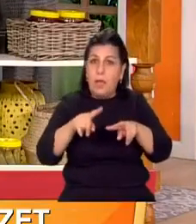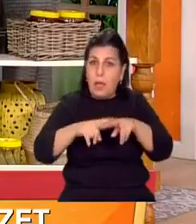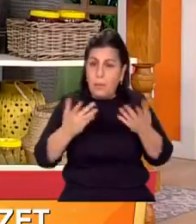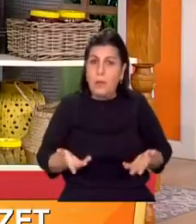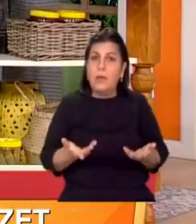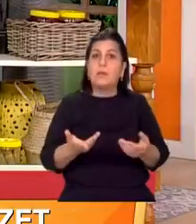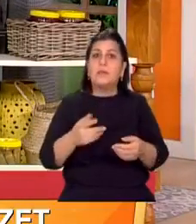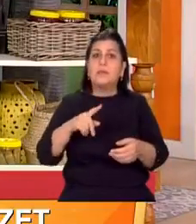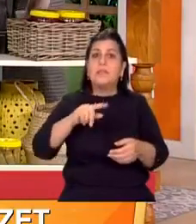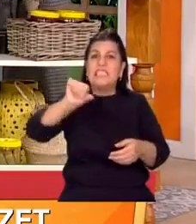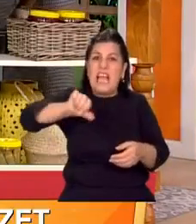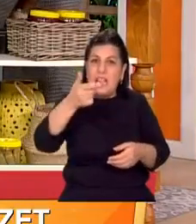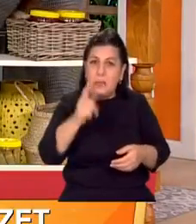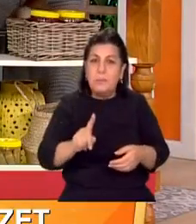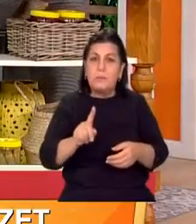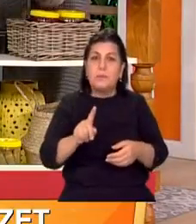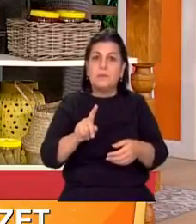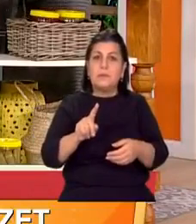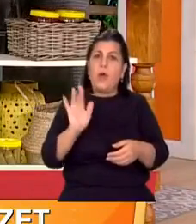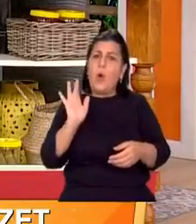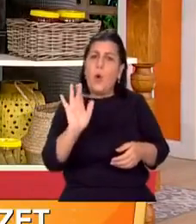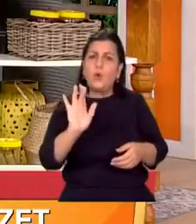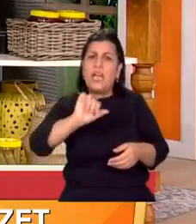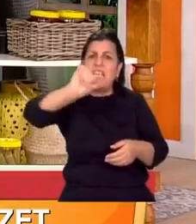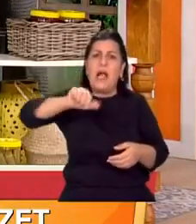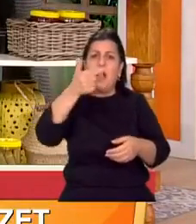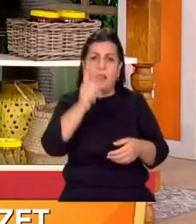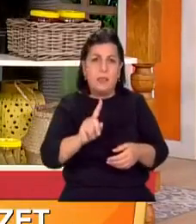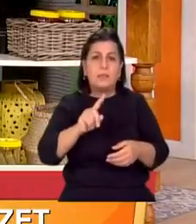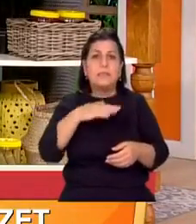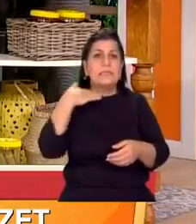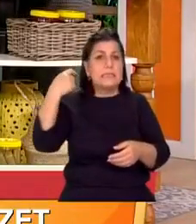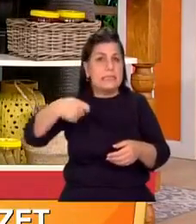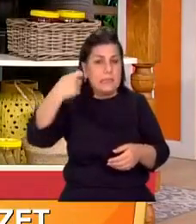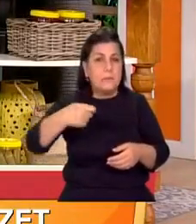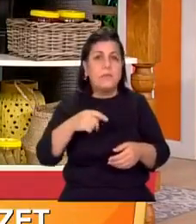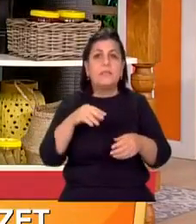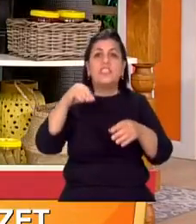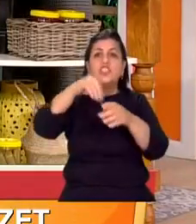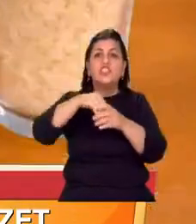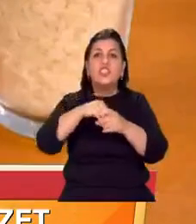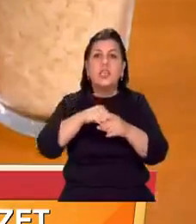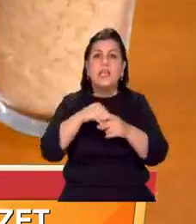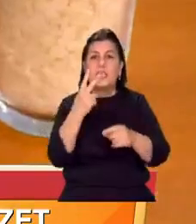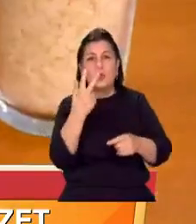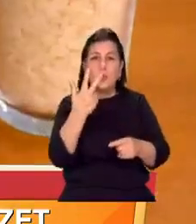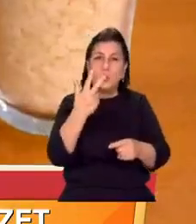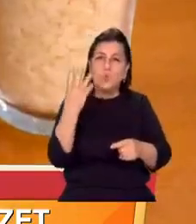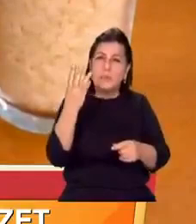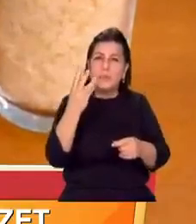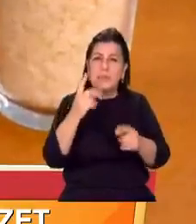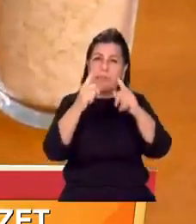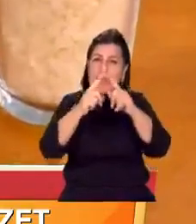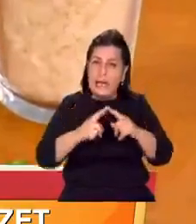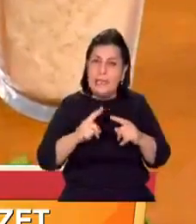orta yağlı bir köfte mi kıyma kullanırsak hiç bir sorun olmaz içine iki üç tane kayısı attım iki üç tane Yani